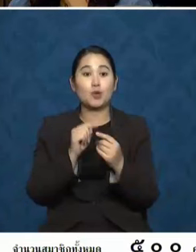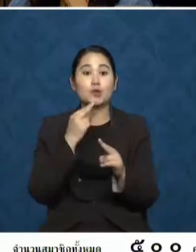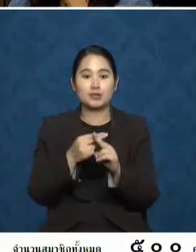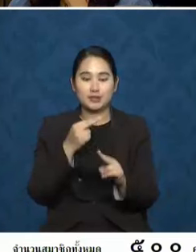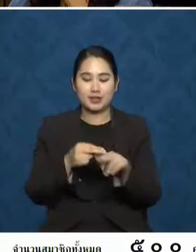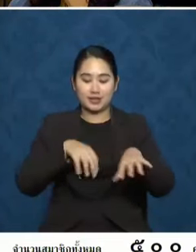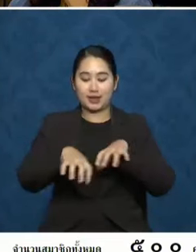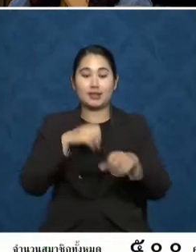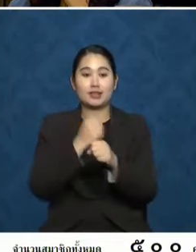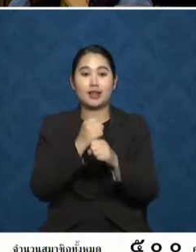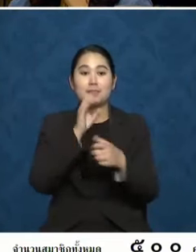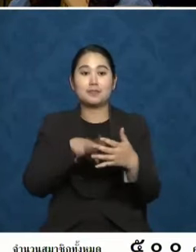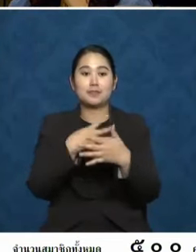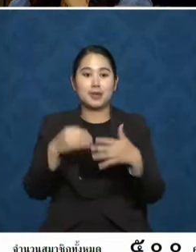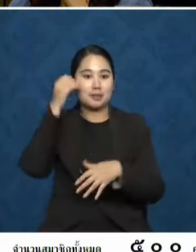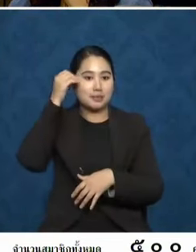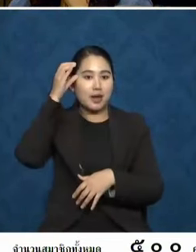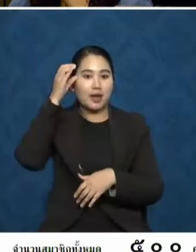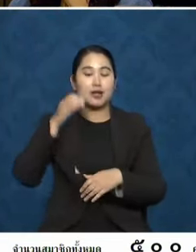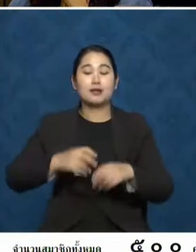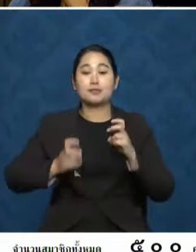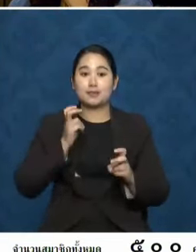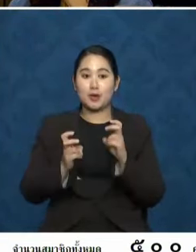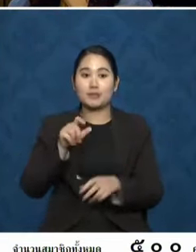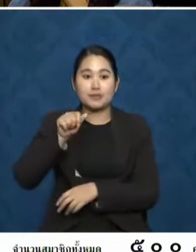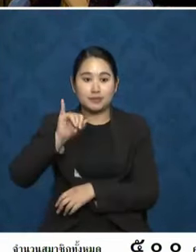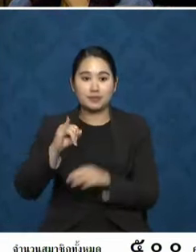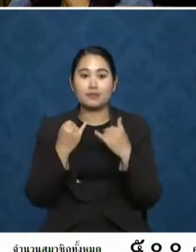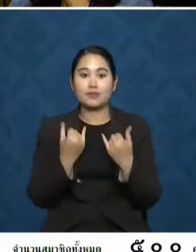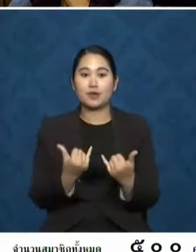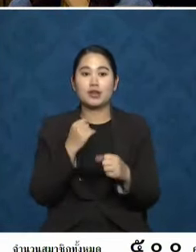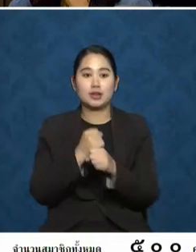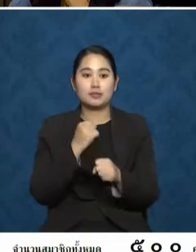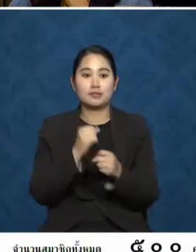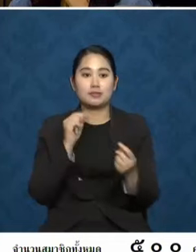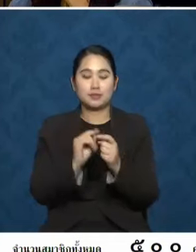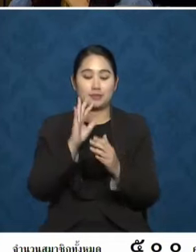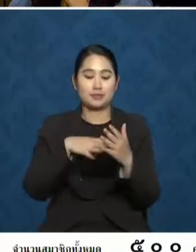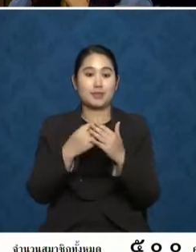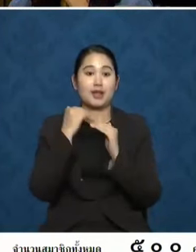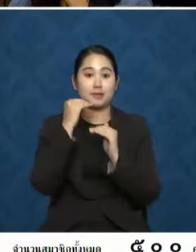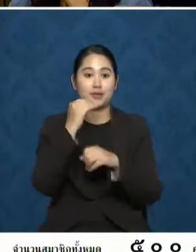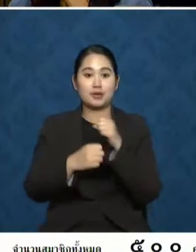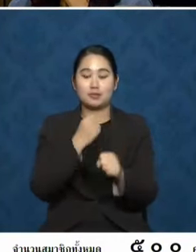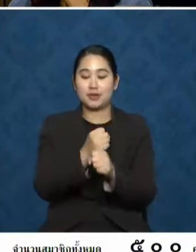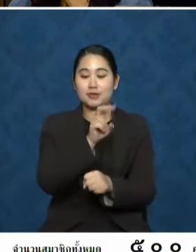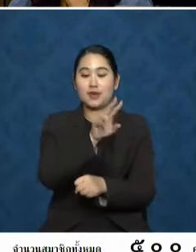วาการจดทำแผนปฏิบัิการด้านปัญาประดิของประเทศแผนปัจุบนท่านระทานครับกำหนดไ้ในระยะปี 2565 ถ